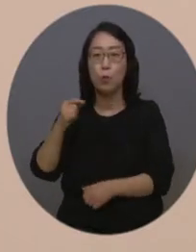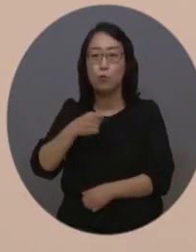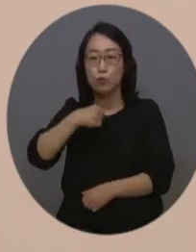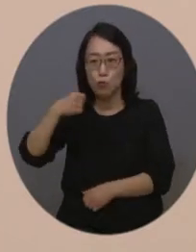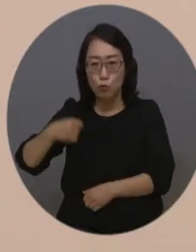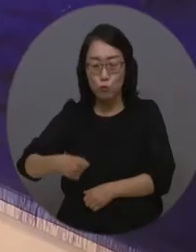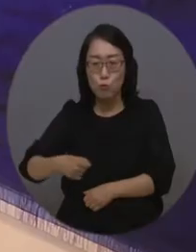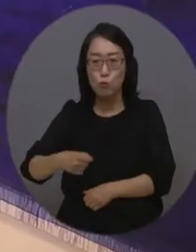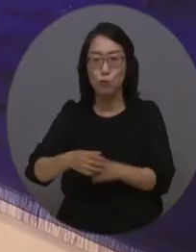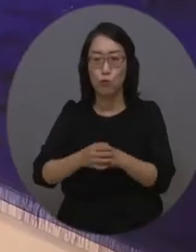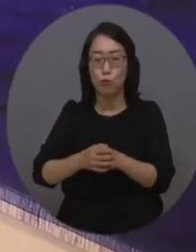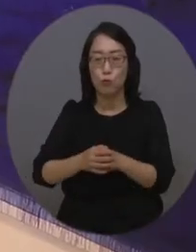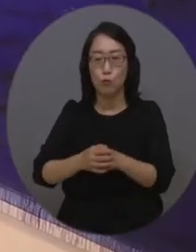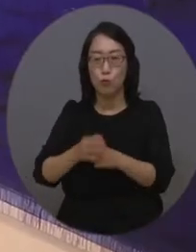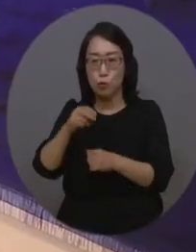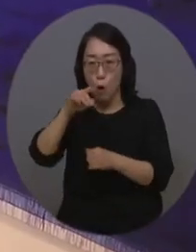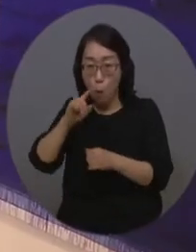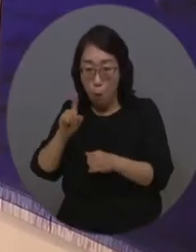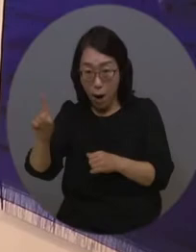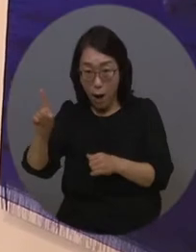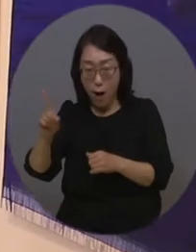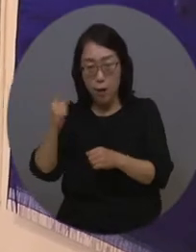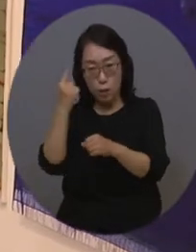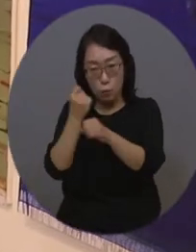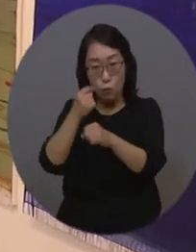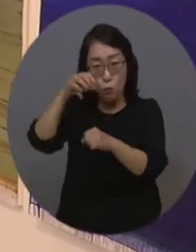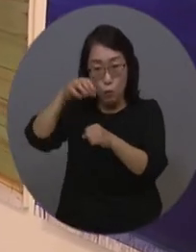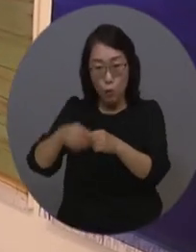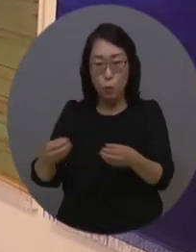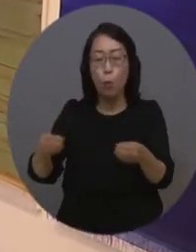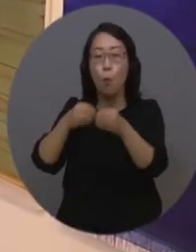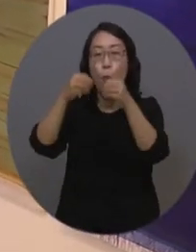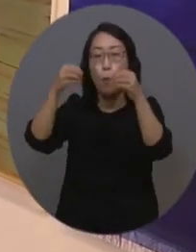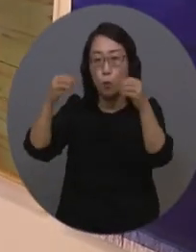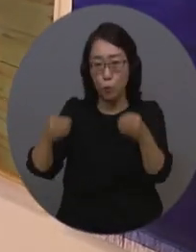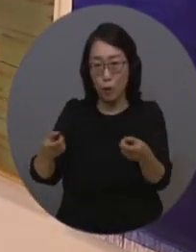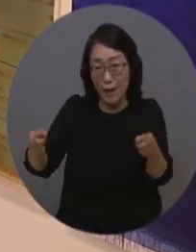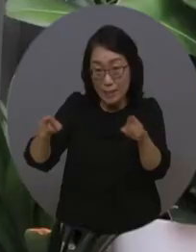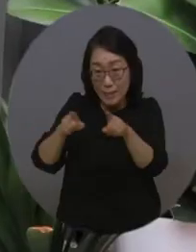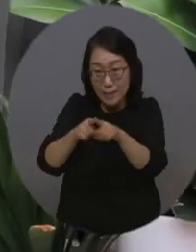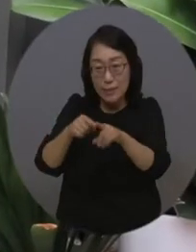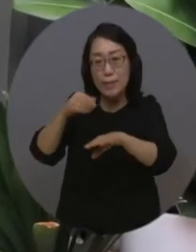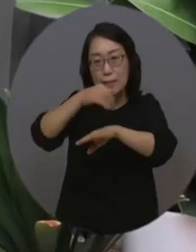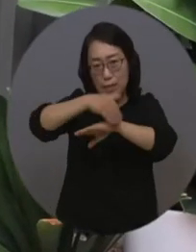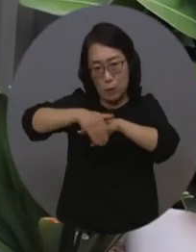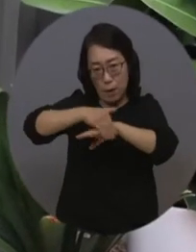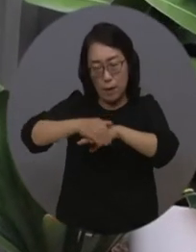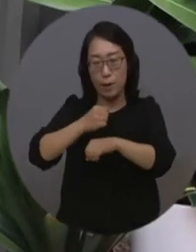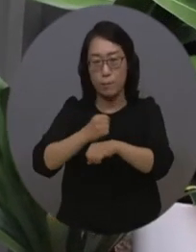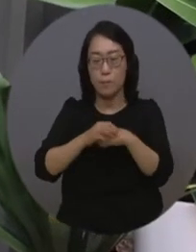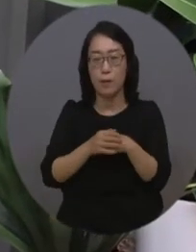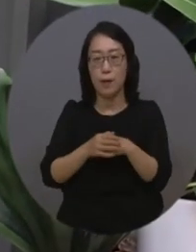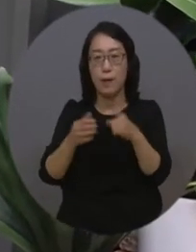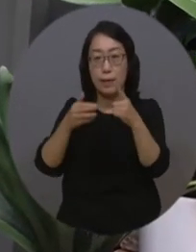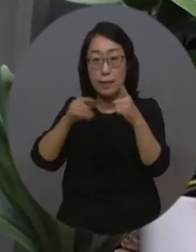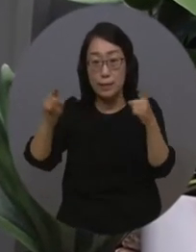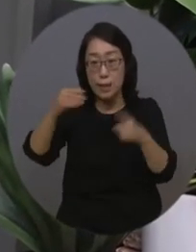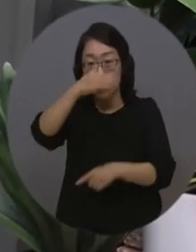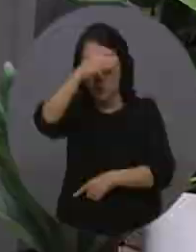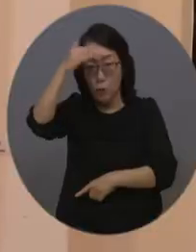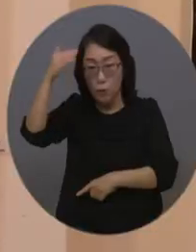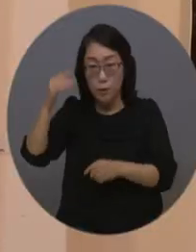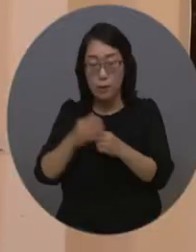대학교 서 과 연구원에서 공동 기획한 국제 교류전 입니다 1차 전시는 동화 시와